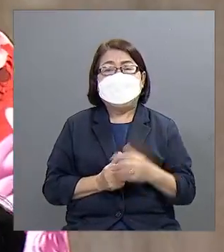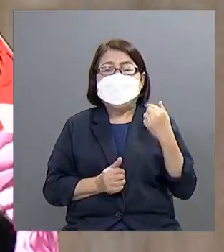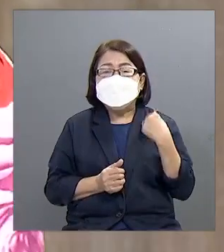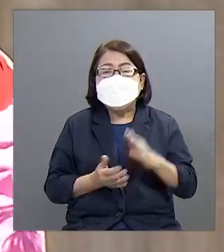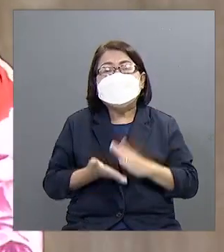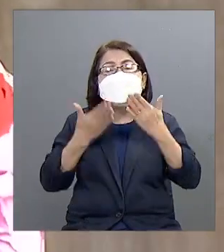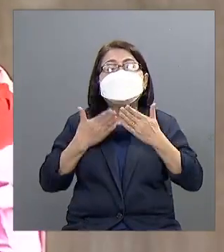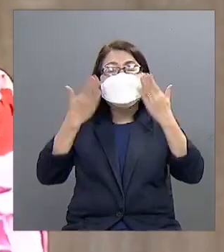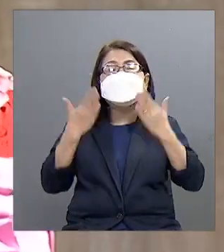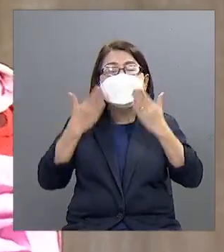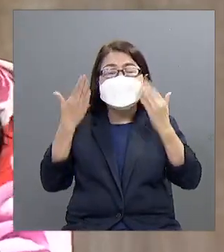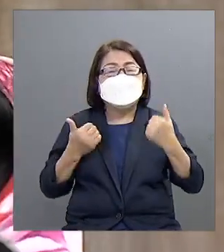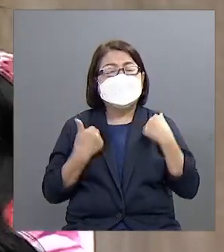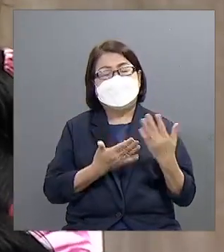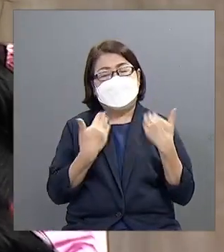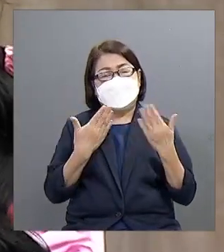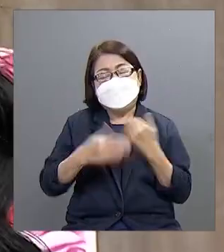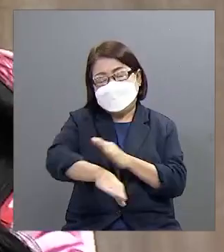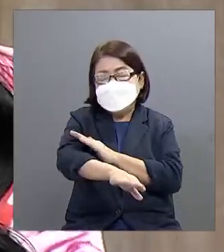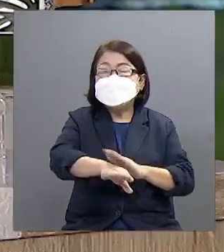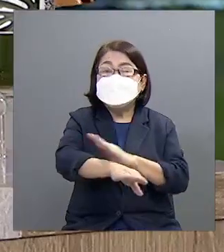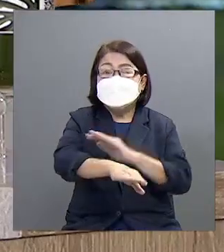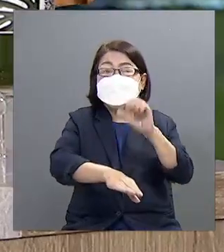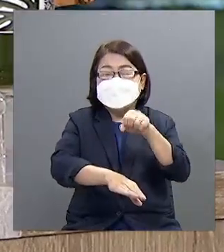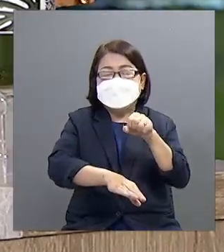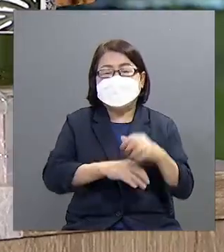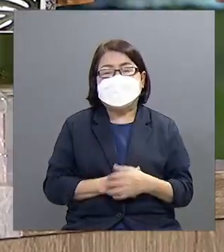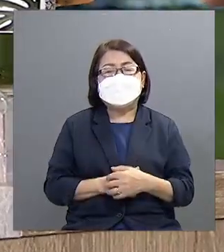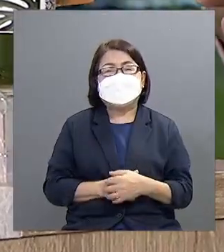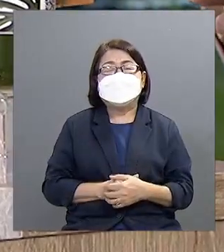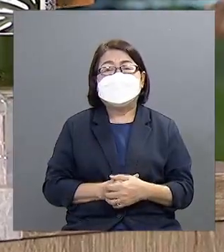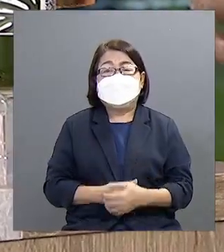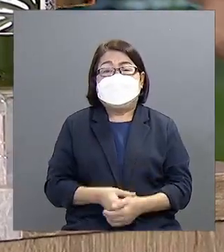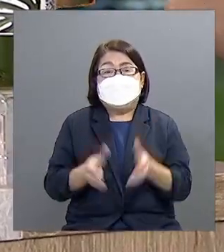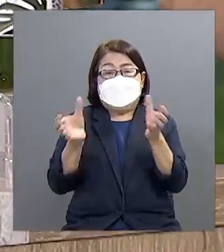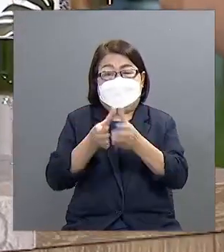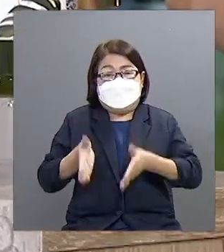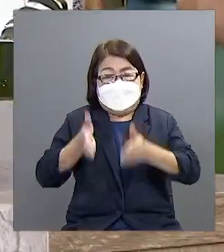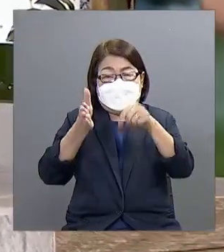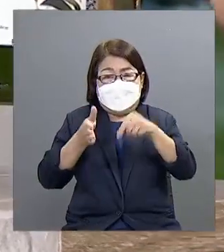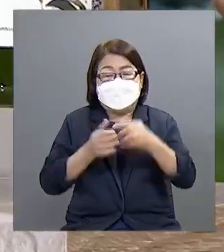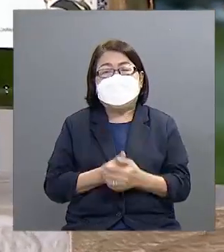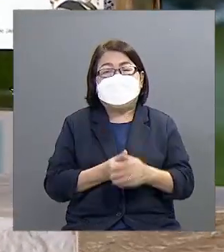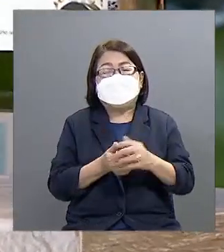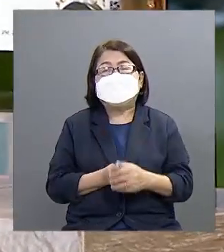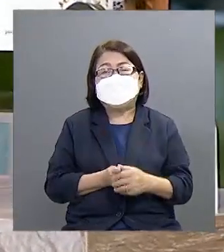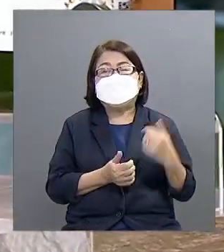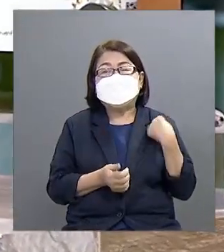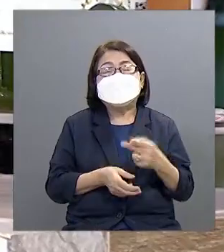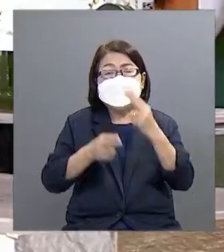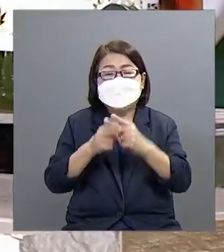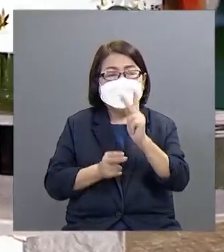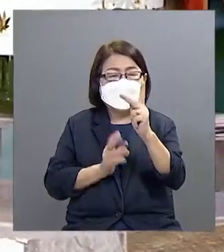น้ำนะคะแล้วก็มีสบู่ด้วย ตรงนี้ต้องบอกว่าเป็นโซนที่เราดีลบมาจากตัวกัญชงเป็นหลักนะครับ